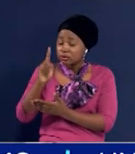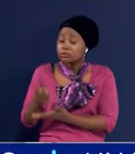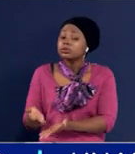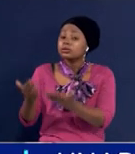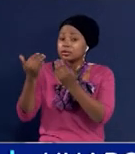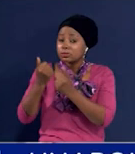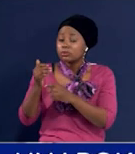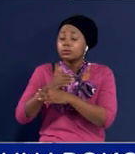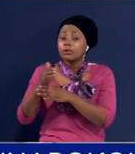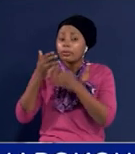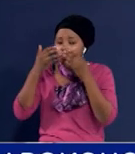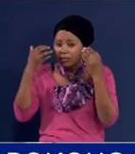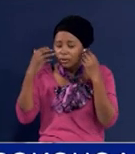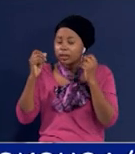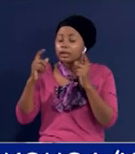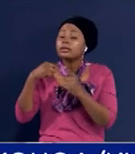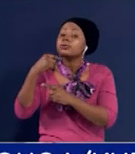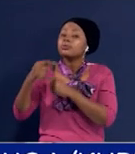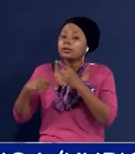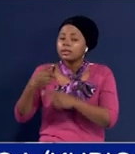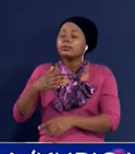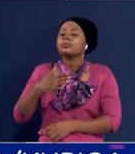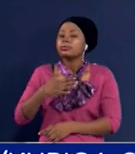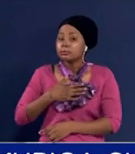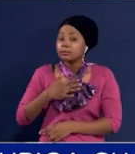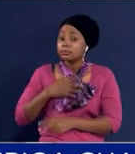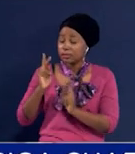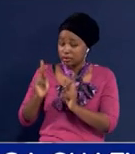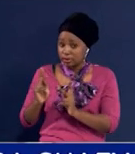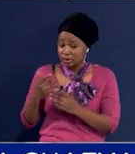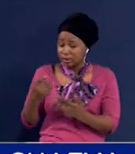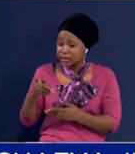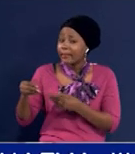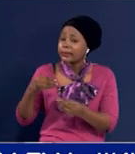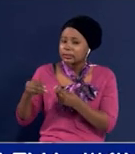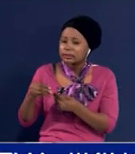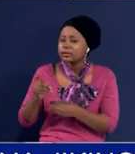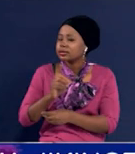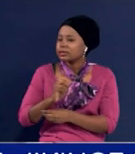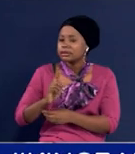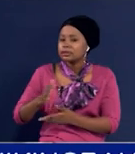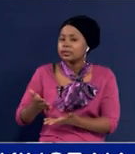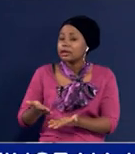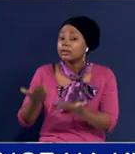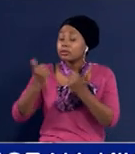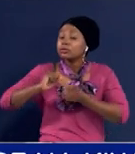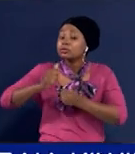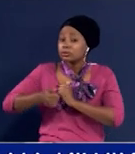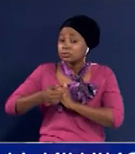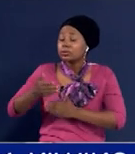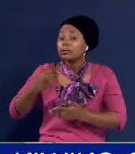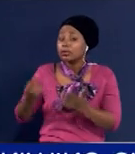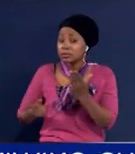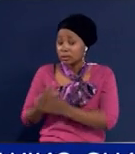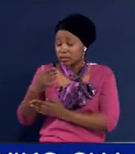barakoa lakini uendelee kupumua kawaida. Kwa sasa plastiki haitaweza kuruhusu hewa itoke kwangu kwenda